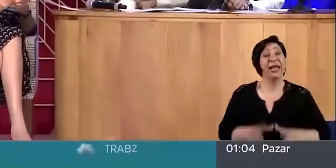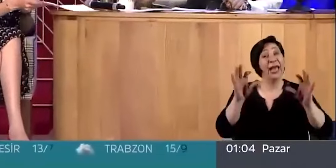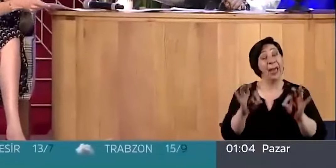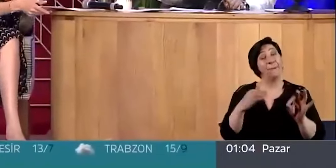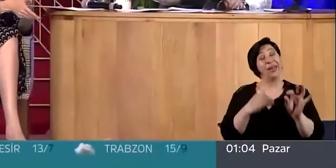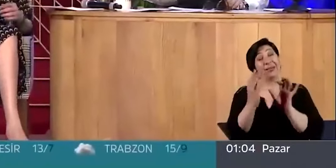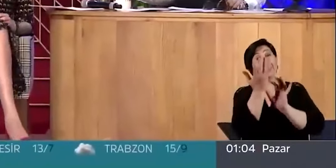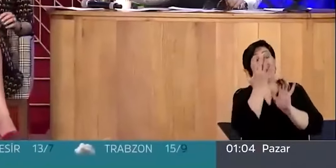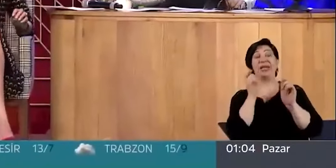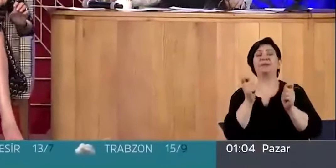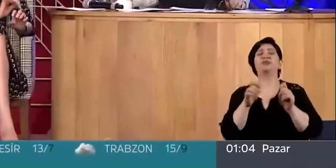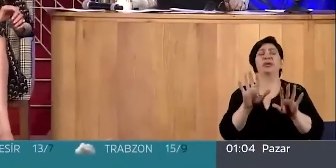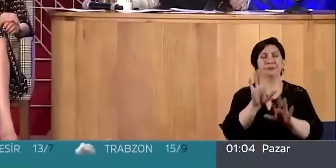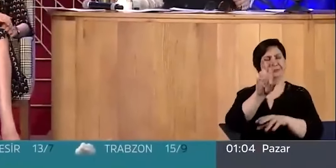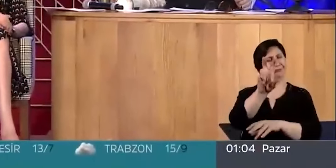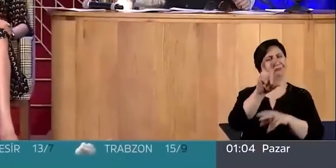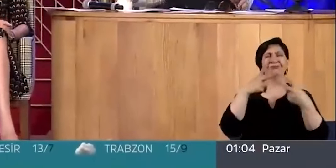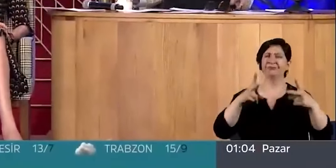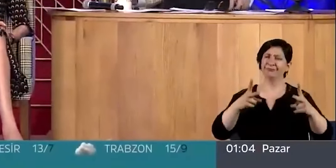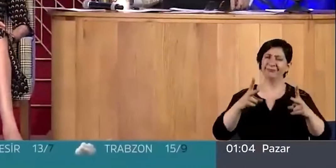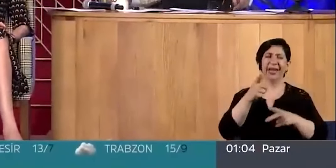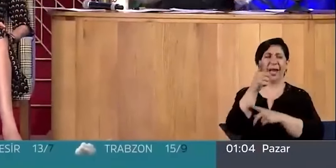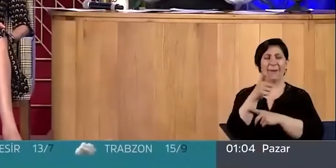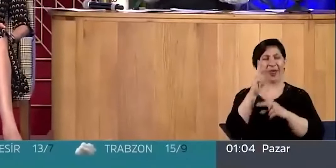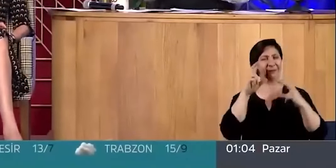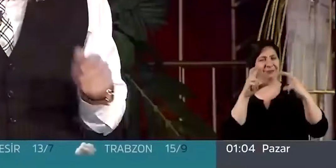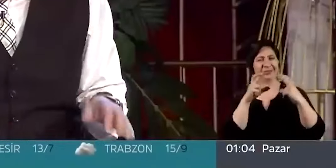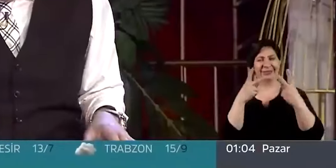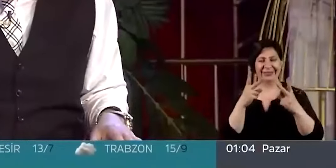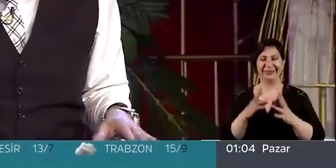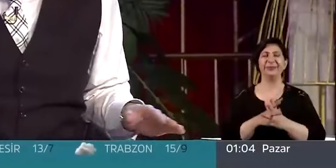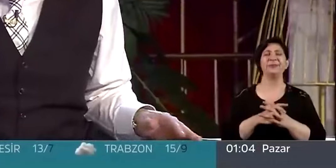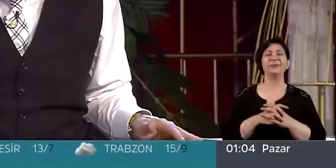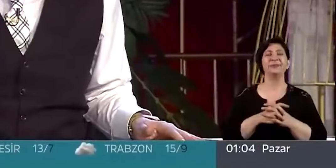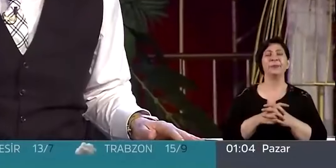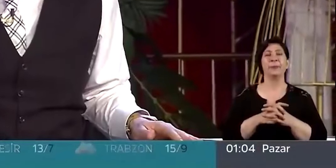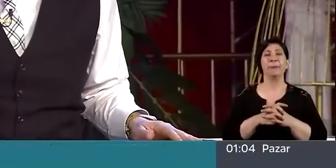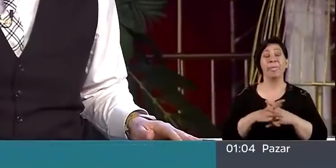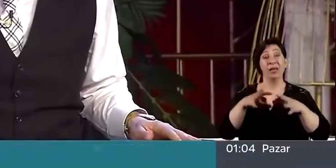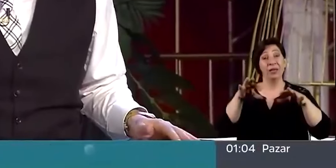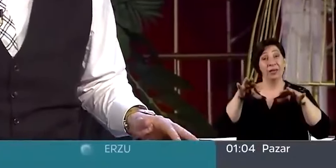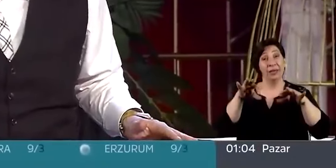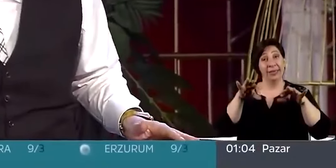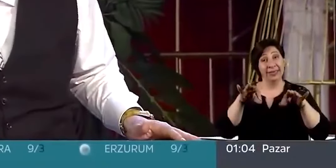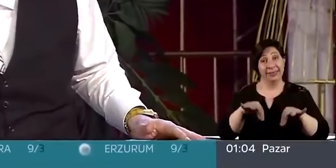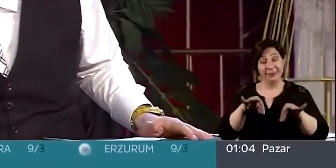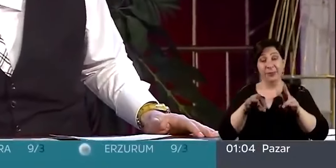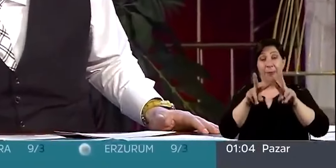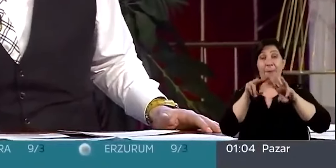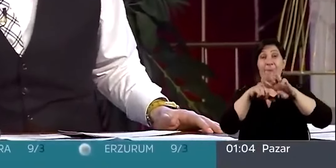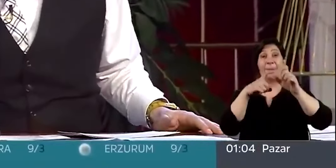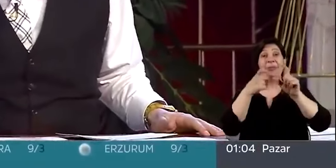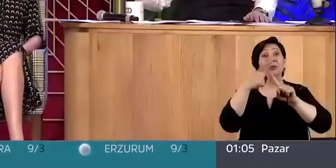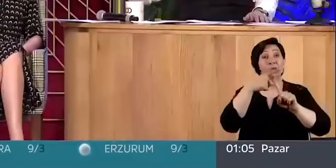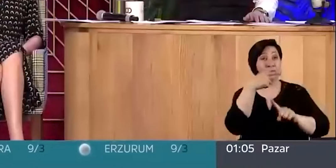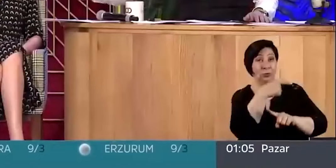Bana dönmeniz gerekmiyor. Karşıya da, kameraya da bakabiliriz. Şimdi tabii ki Mesut